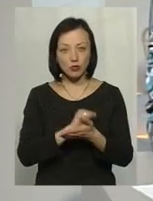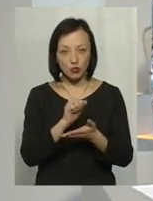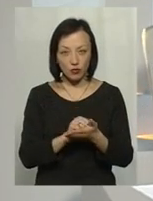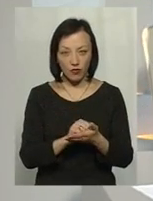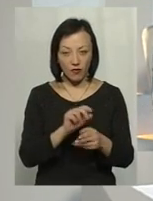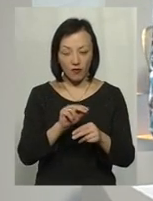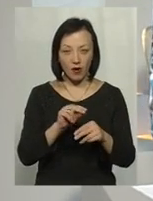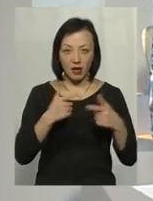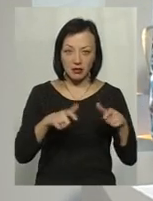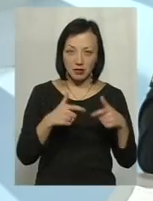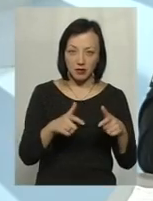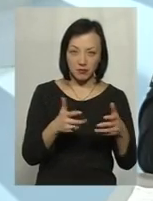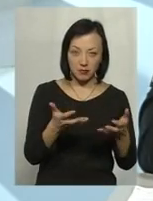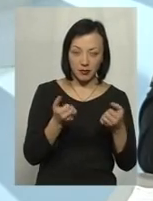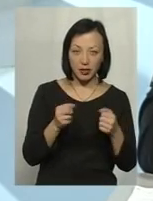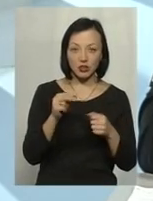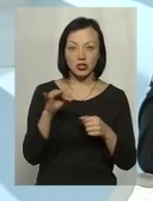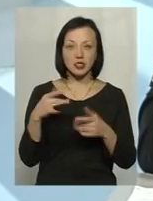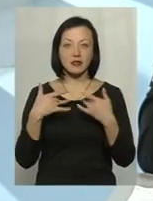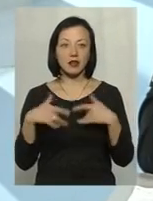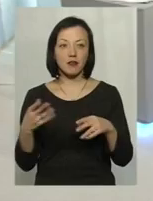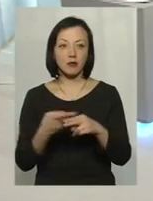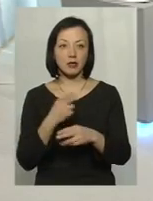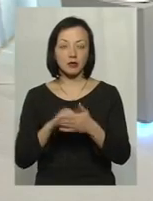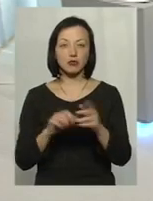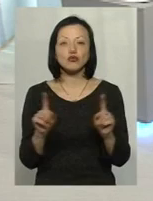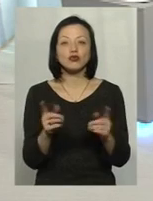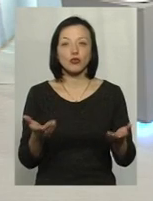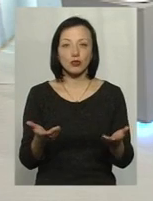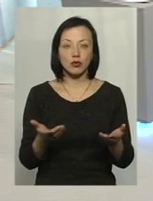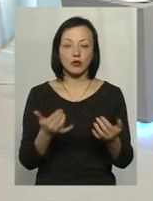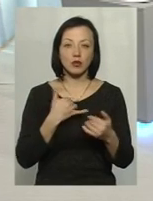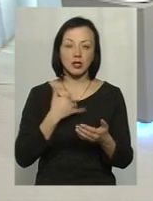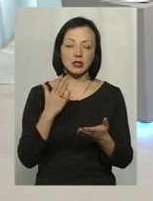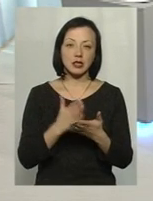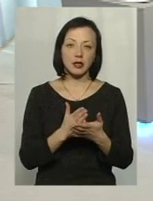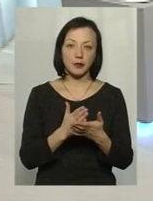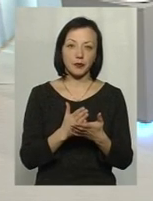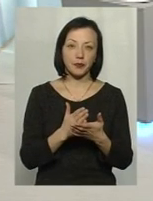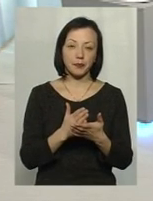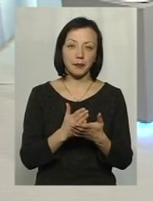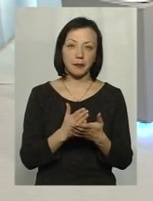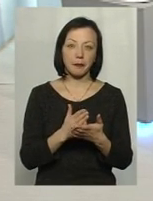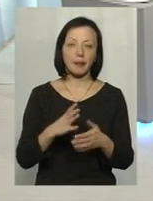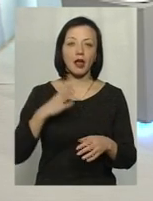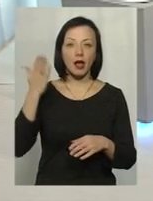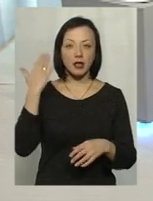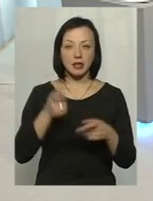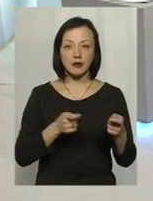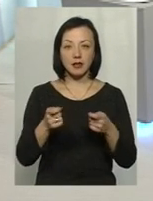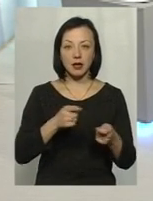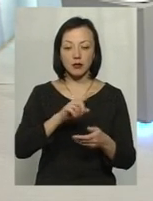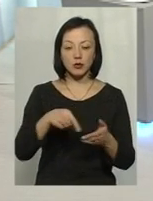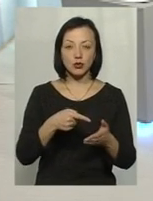чи ті, хто звільнив без достатніх підстав? Що? Тому що в нас вже і екс-керівник Хмельницького